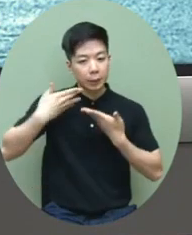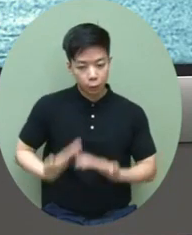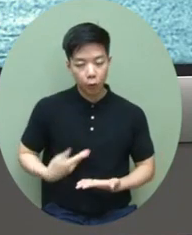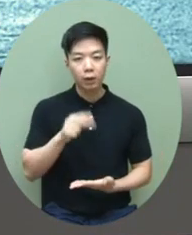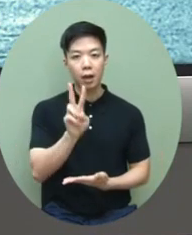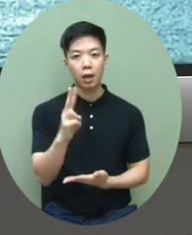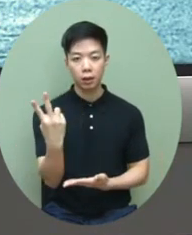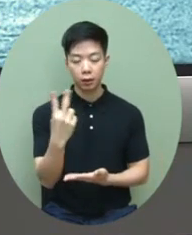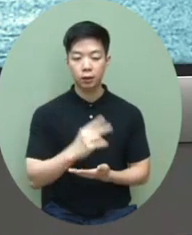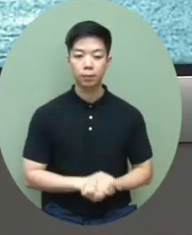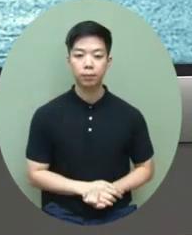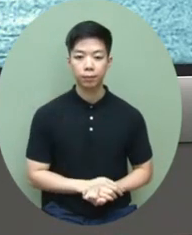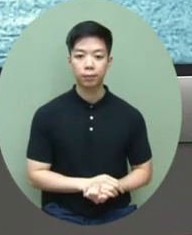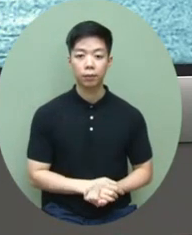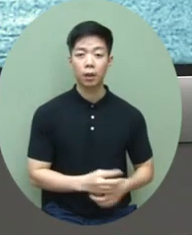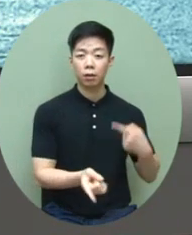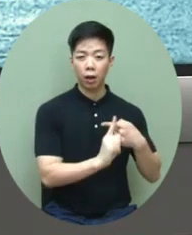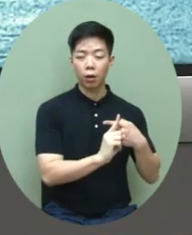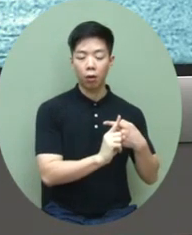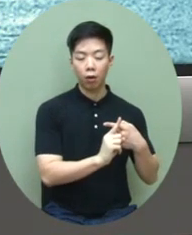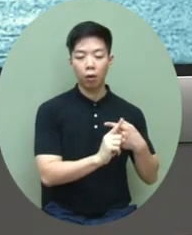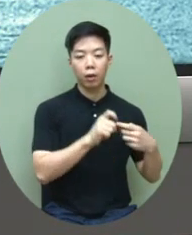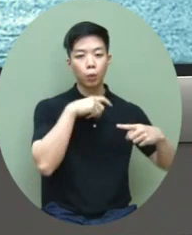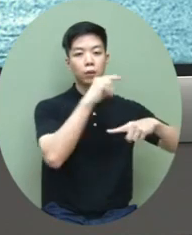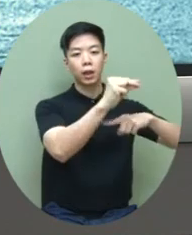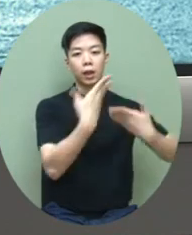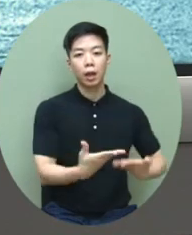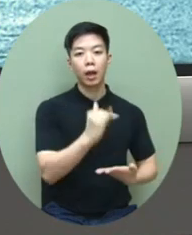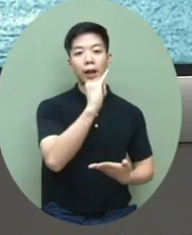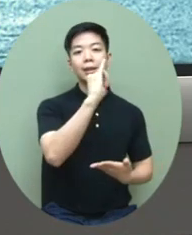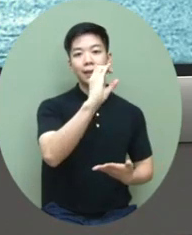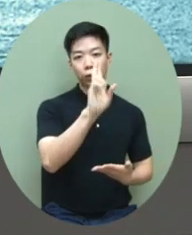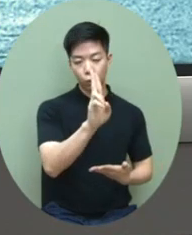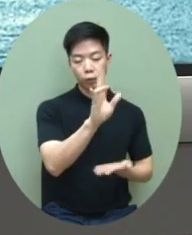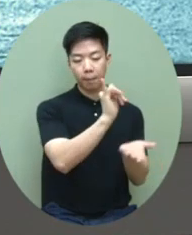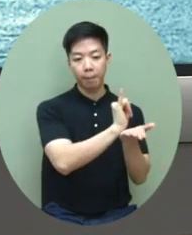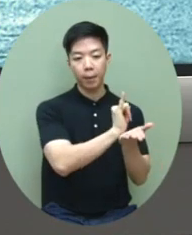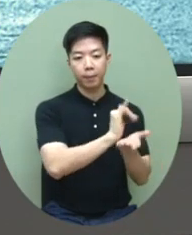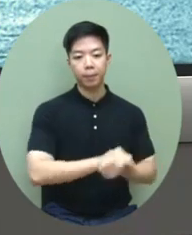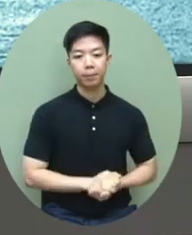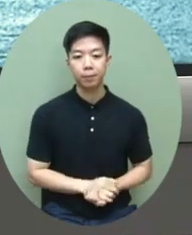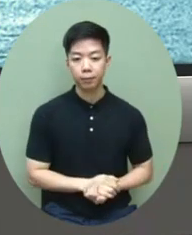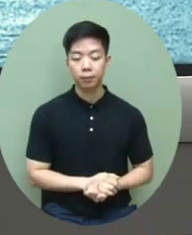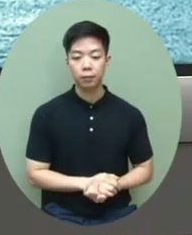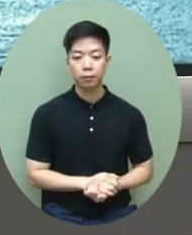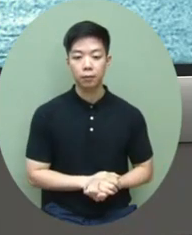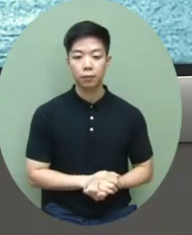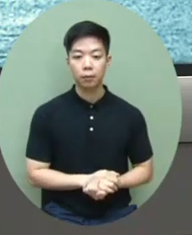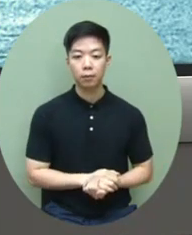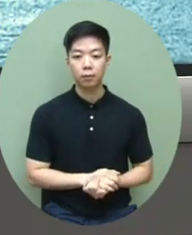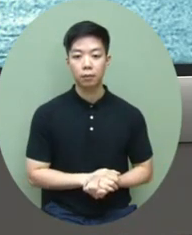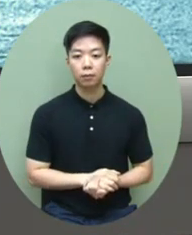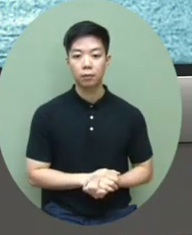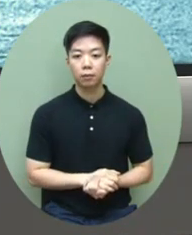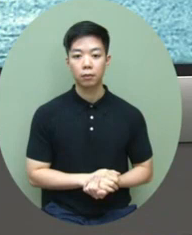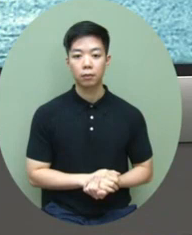的病人，其中7名危殆病人正接受深切治療。就想講講一個關於